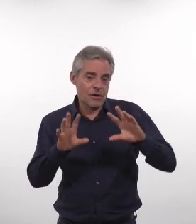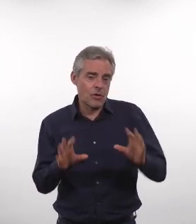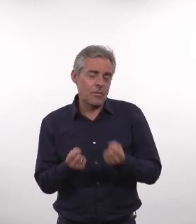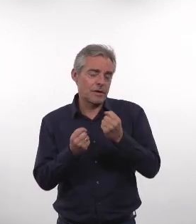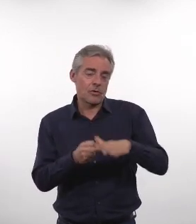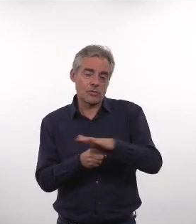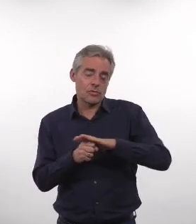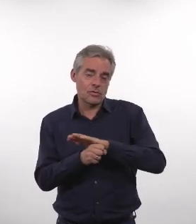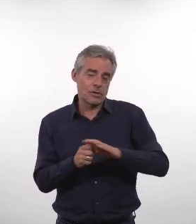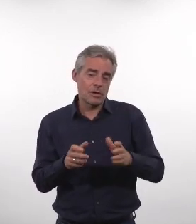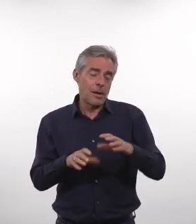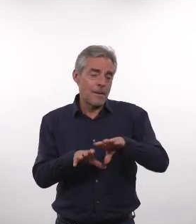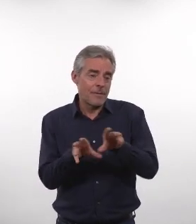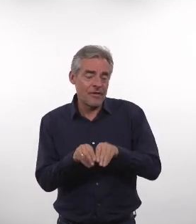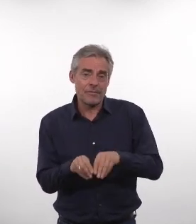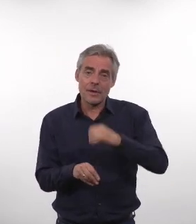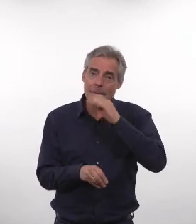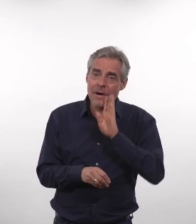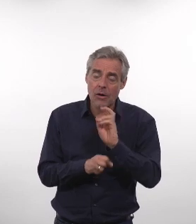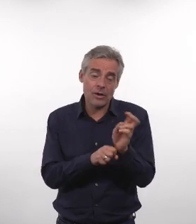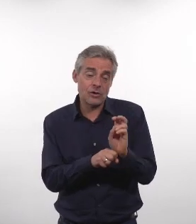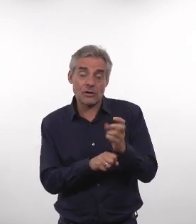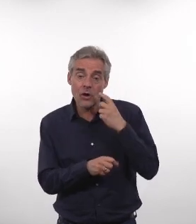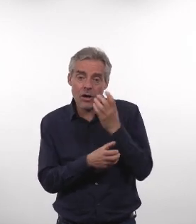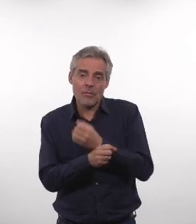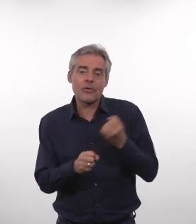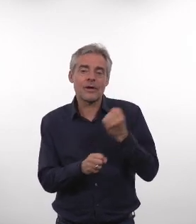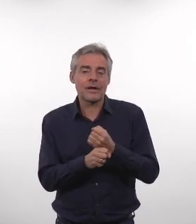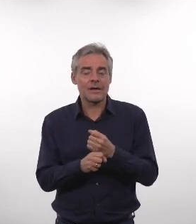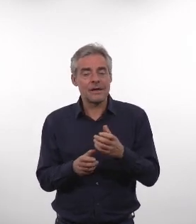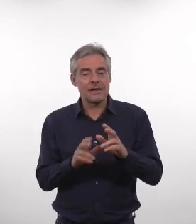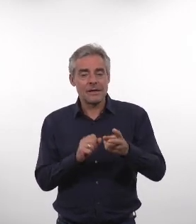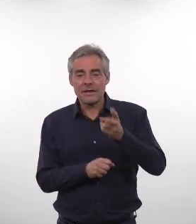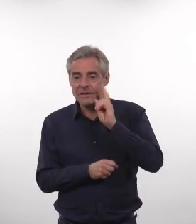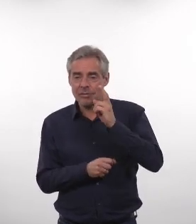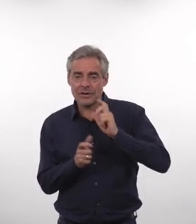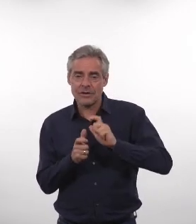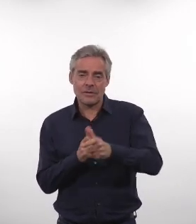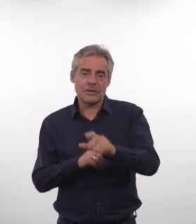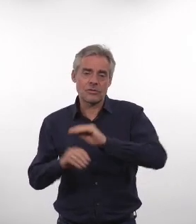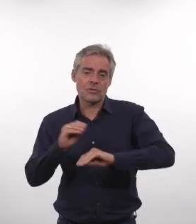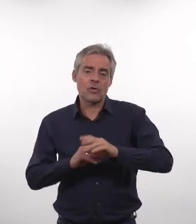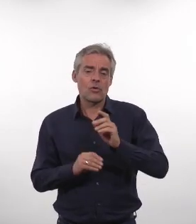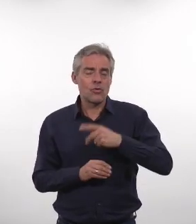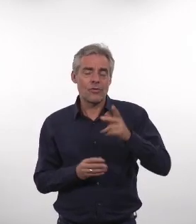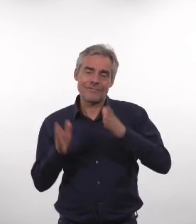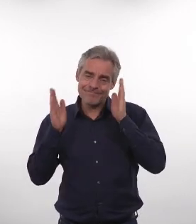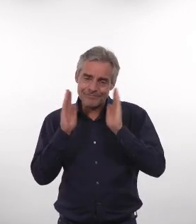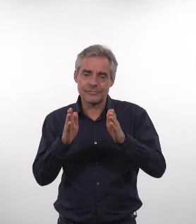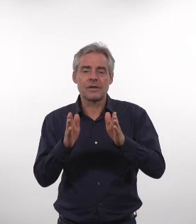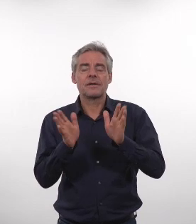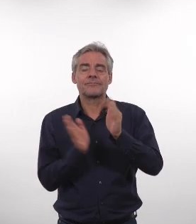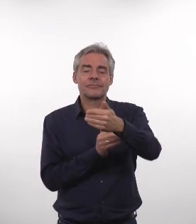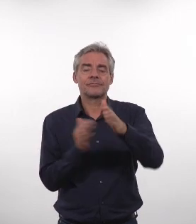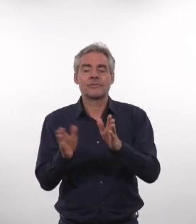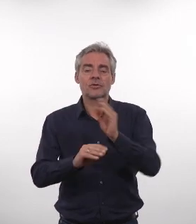s'appuyer complètement sur les parents et sur les éducateurs pour mettre en place ces protocoles d'habituation aux soins, ou s'il faut rester vraiment dans la sphère